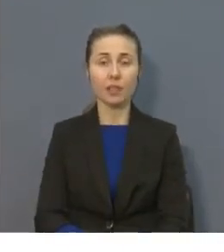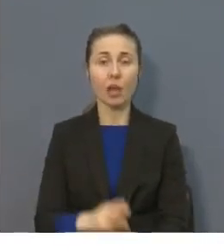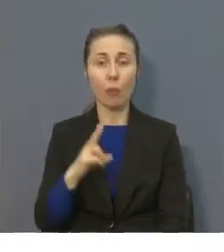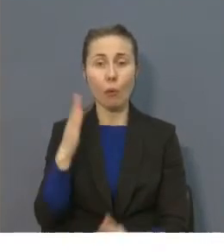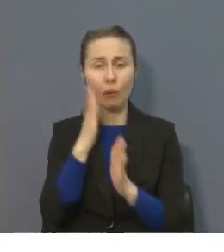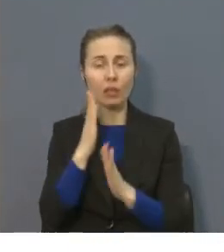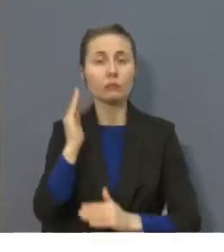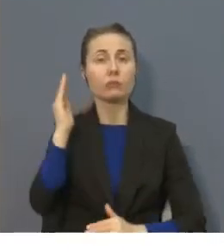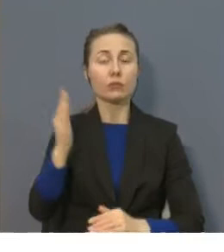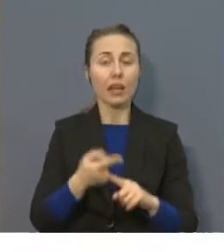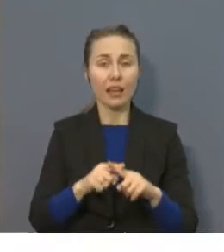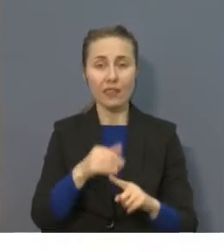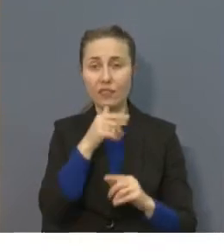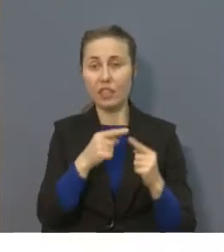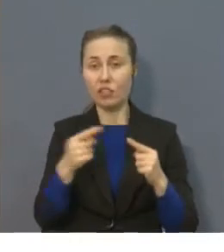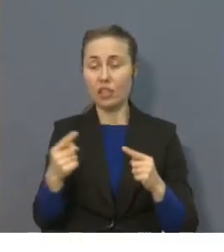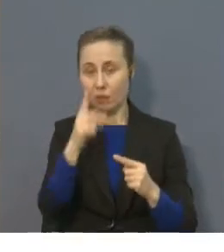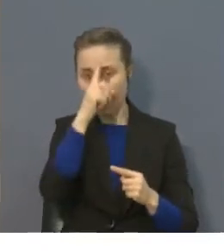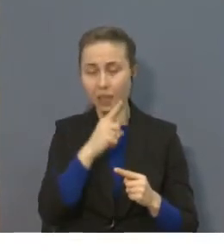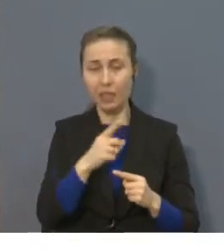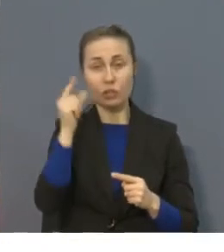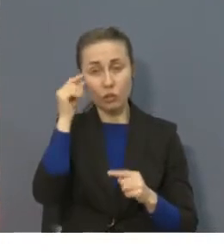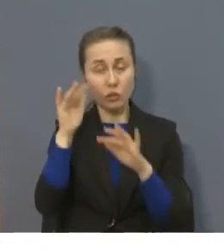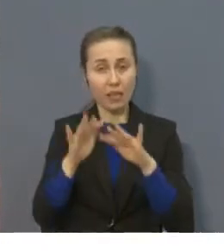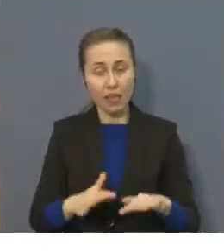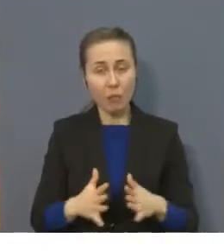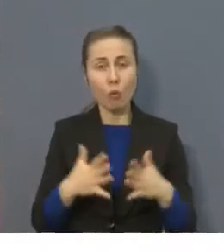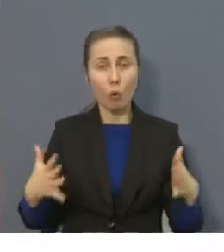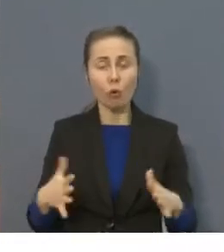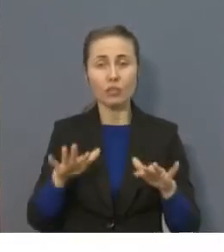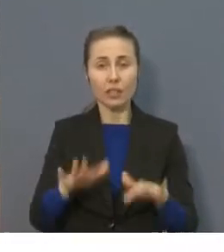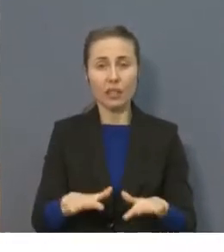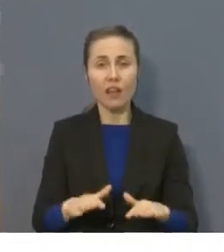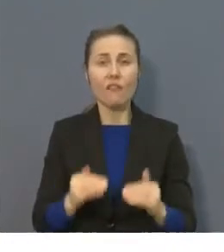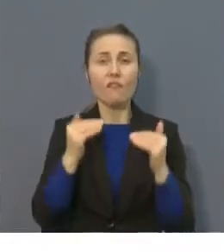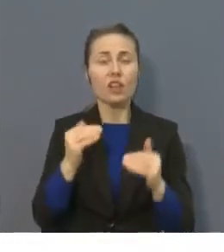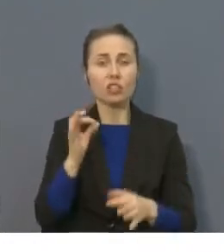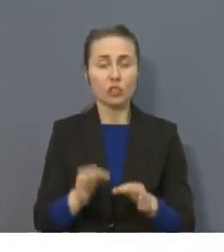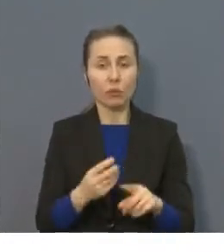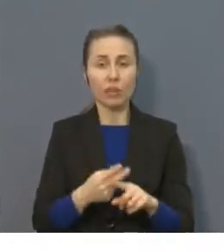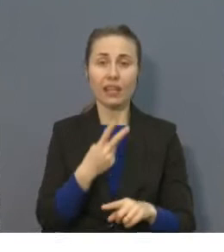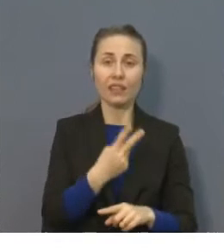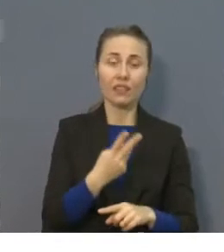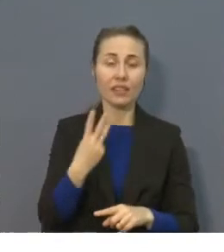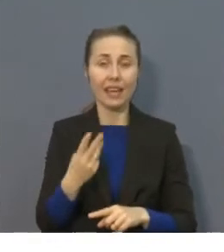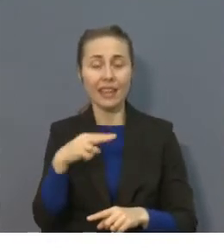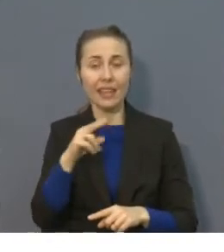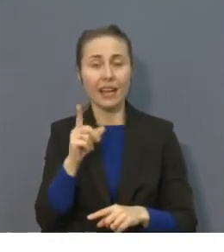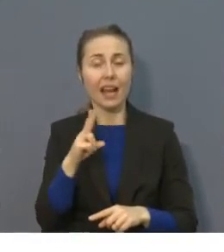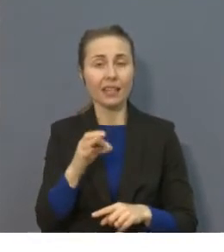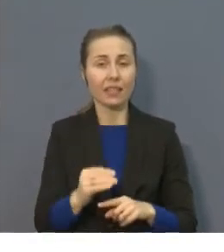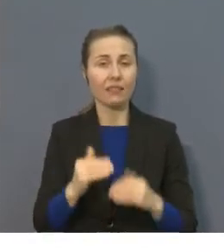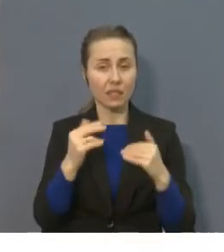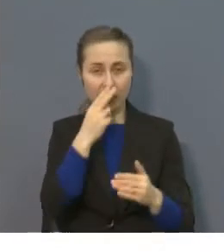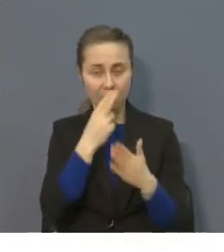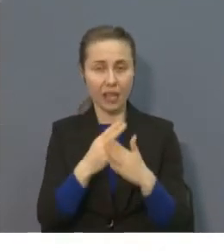ай ішінде облыстың басым бөлігінде жауын-шашын мөлшері нормадан жоғары болады. Айдың 2-ші және 3-ші 10 күндігінде